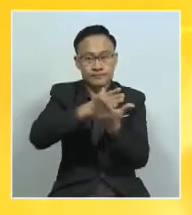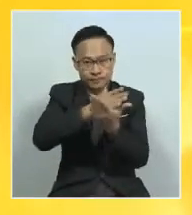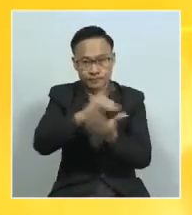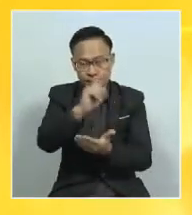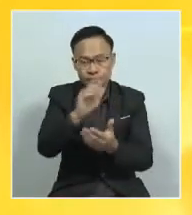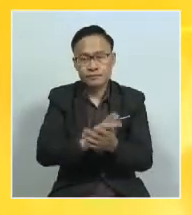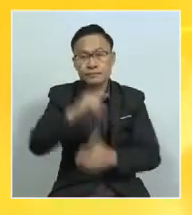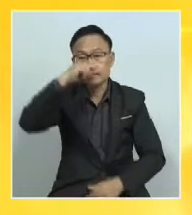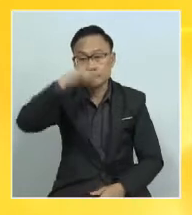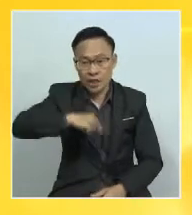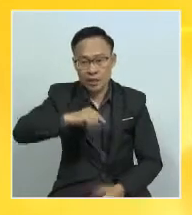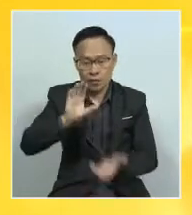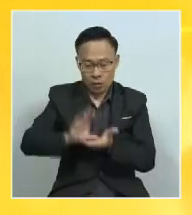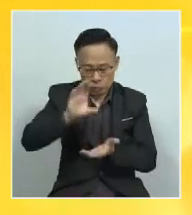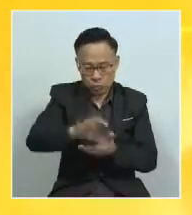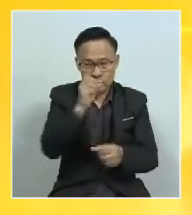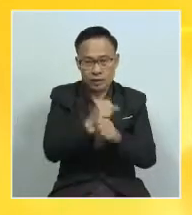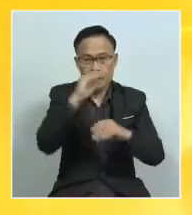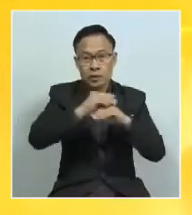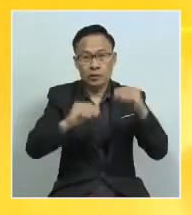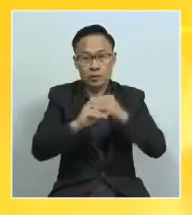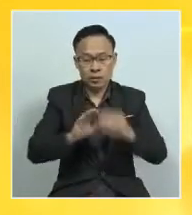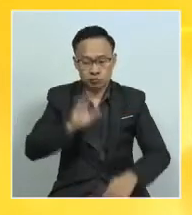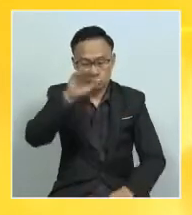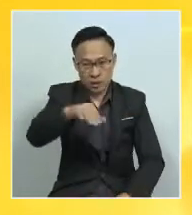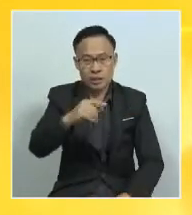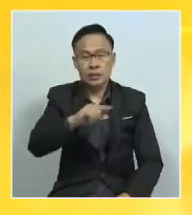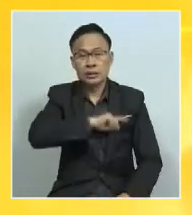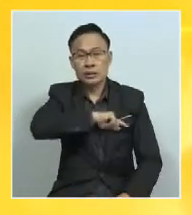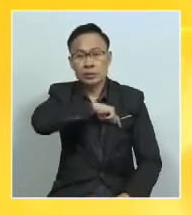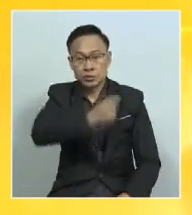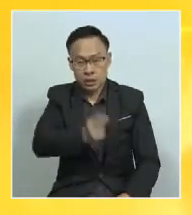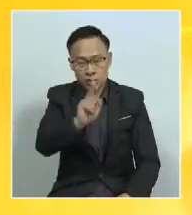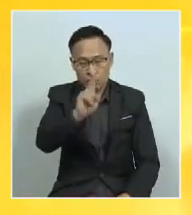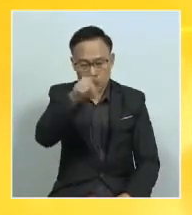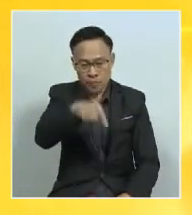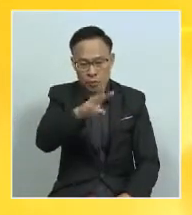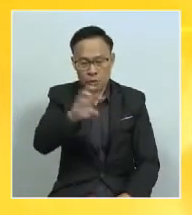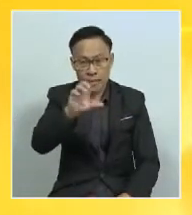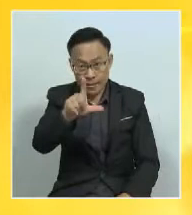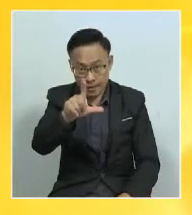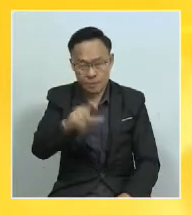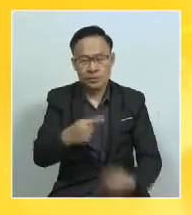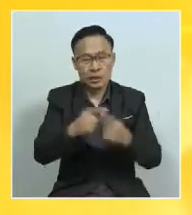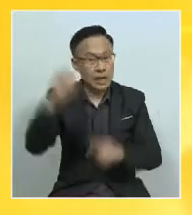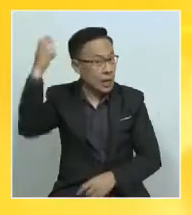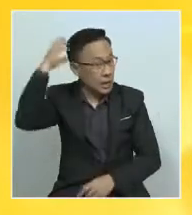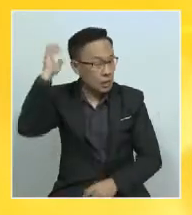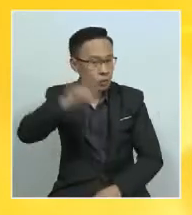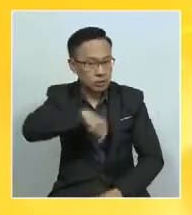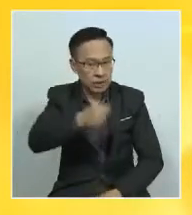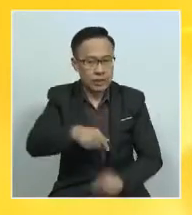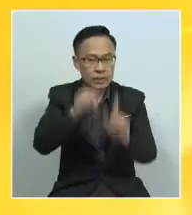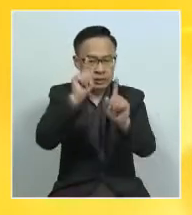ทยเนี่ยเขาคาดกันว่าจะมีค่าใช้จ่ายที่เราออกในประมาณ 2,600 ล้านบาทส่วนฝั่งลาวเนี่ยนะครับจะออกค่าใช้จ่ายประมาณสั